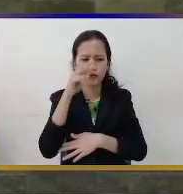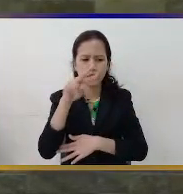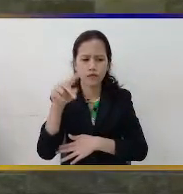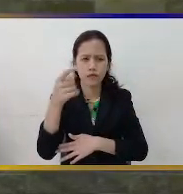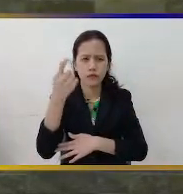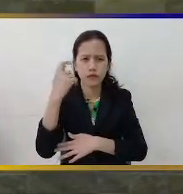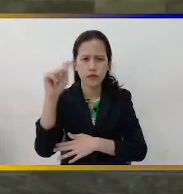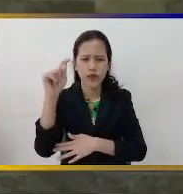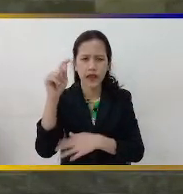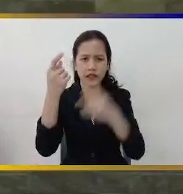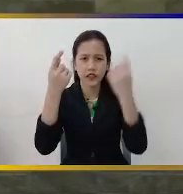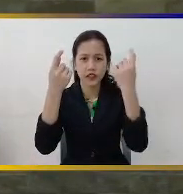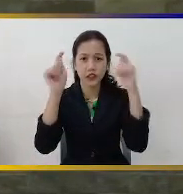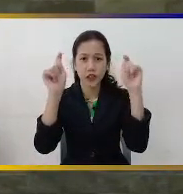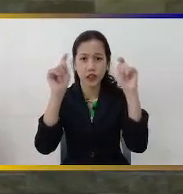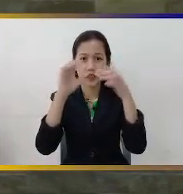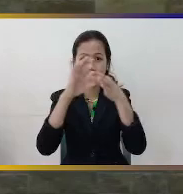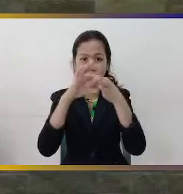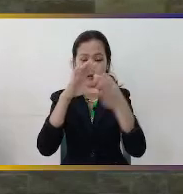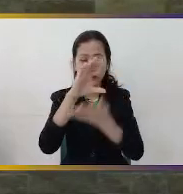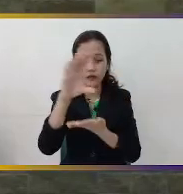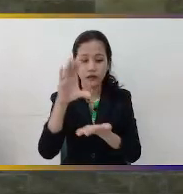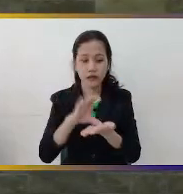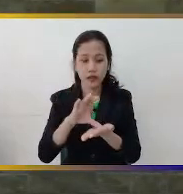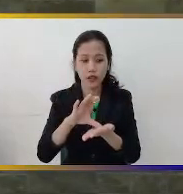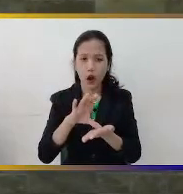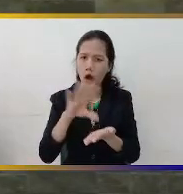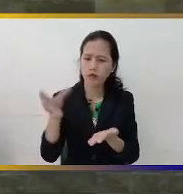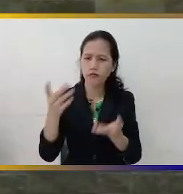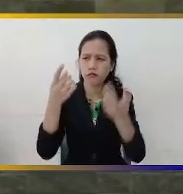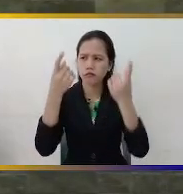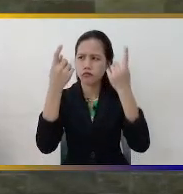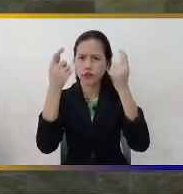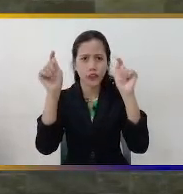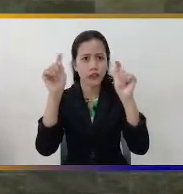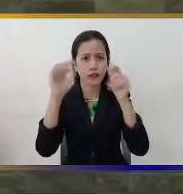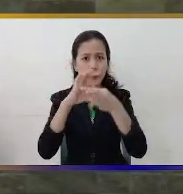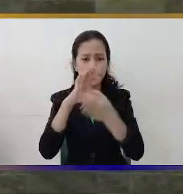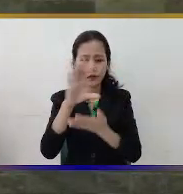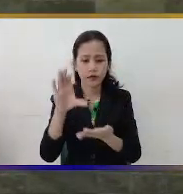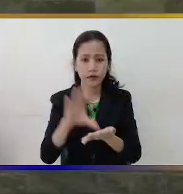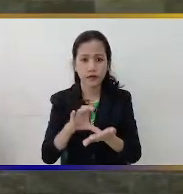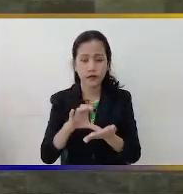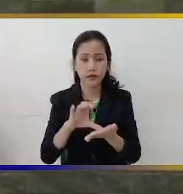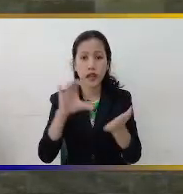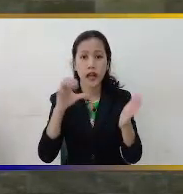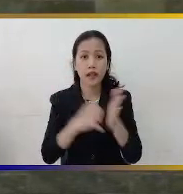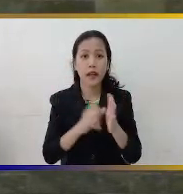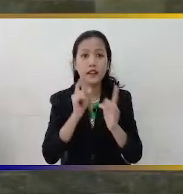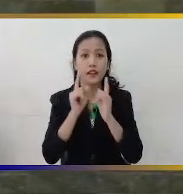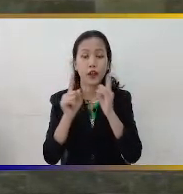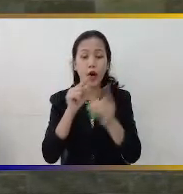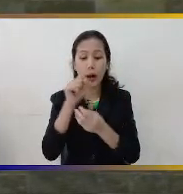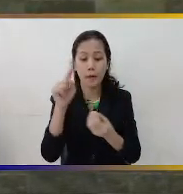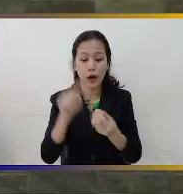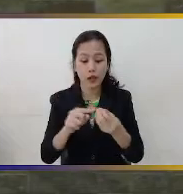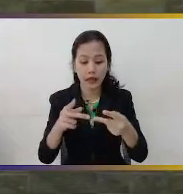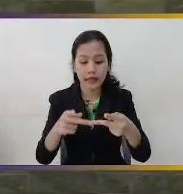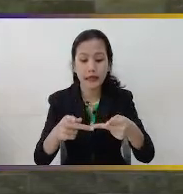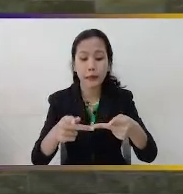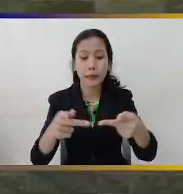the capitals. Now, dito po, pag sinabi po natin trials of the capitals, idinil po dito yung lugar